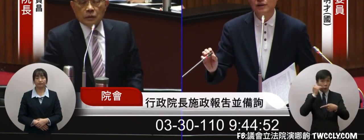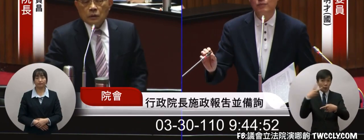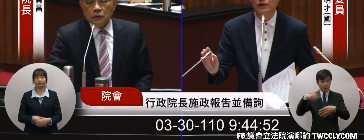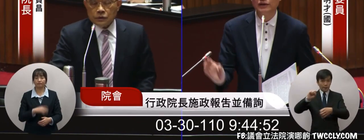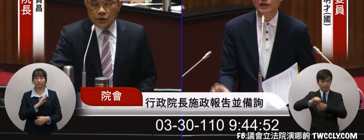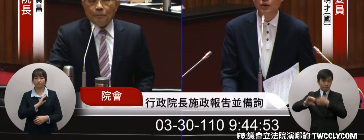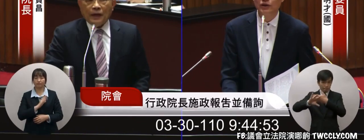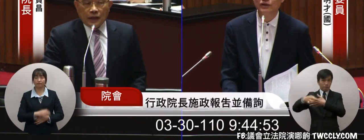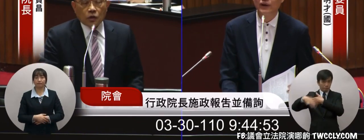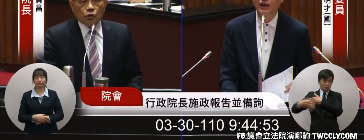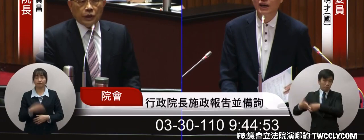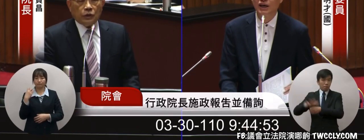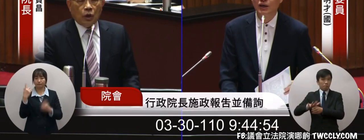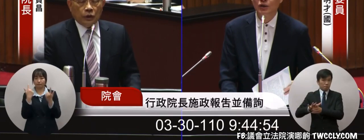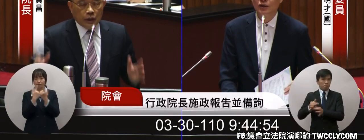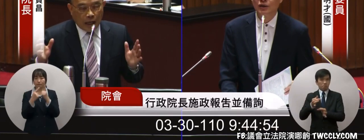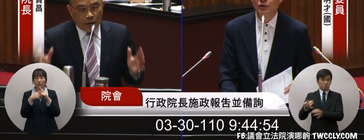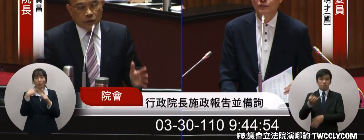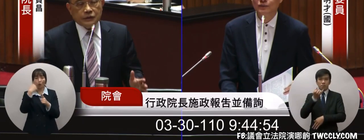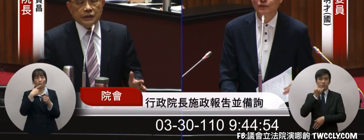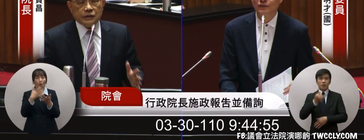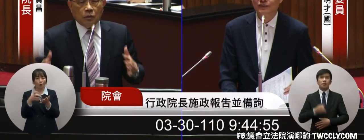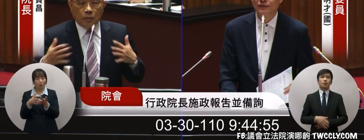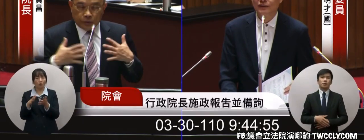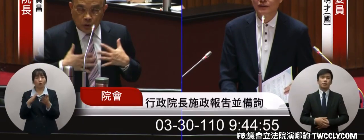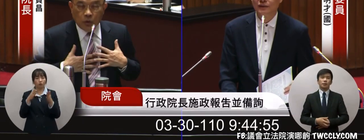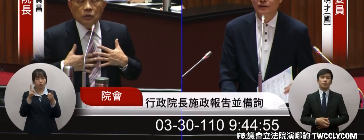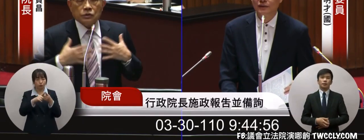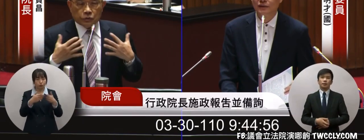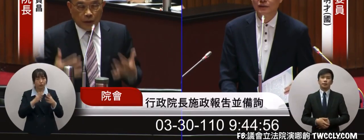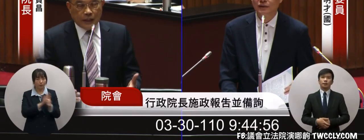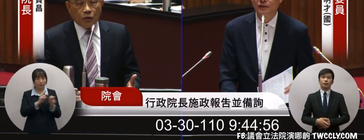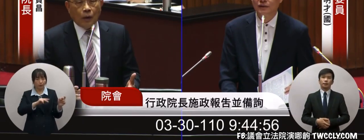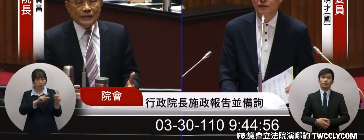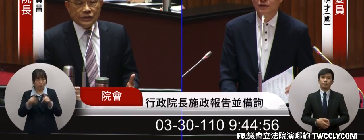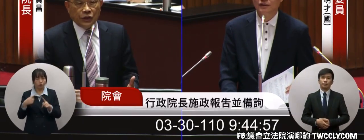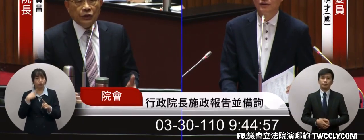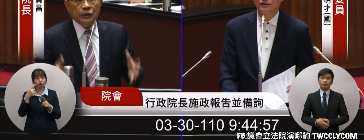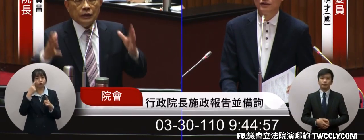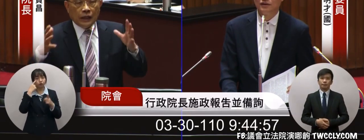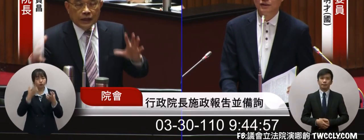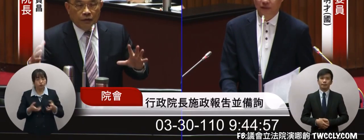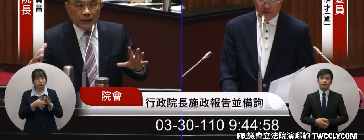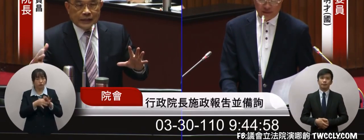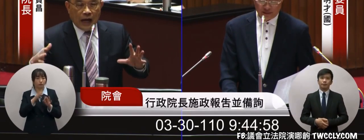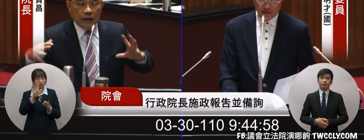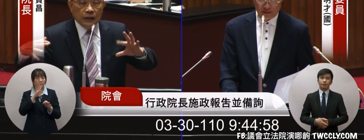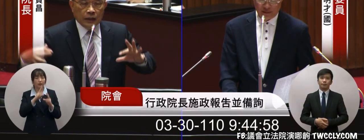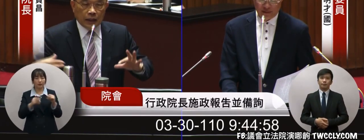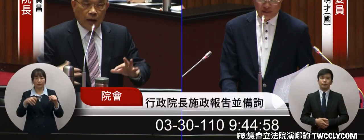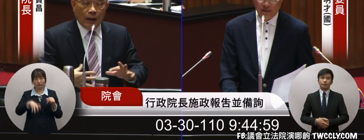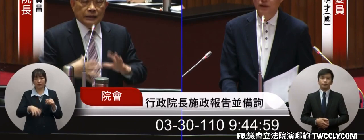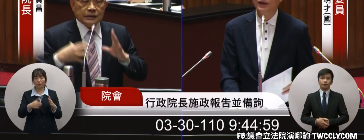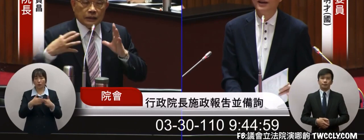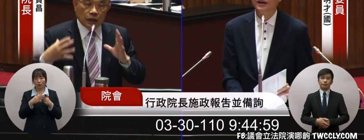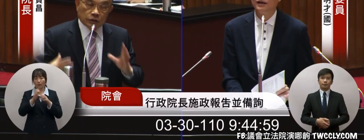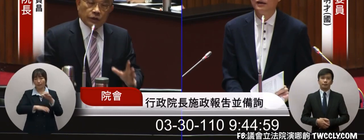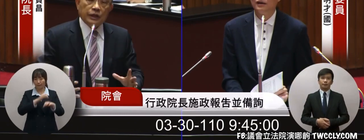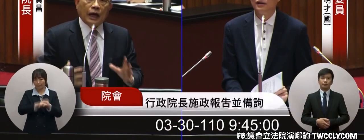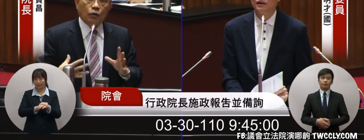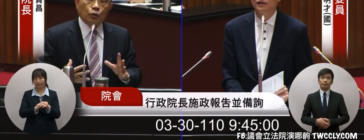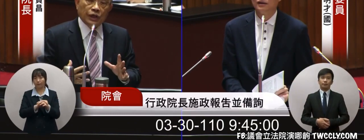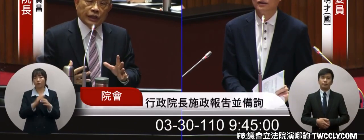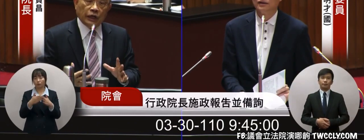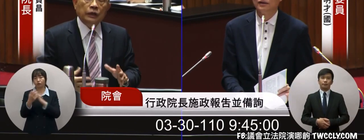可以加回北人口最多應該有的建設我們都是非常關心那地方上應該完成的